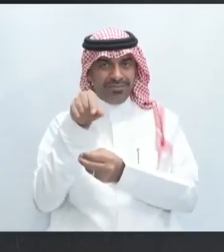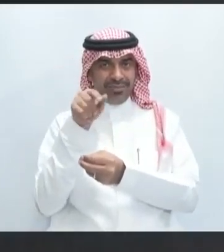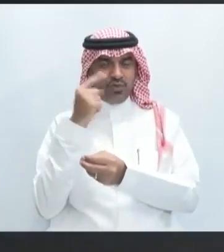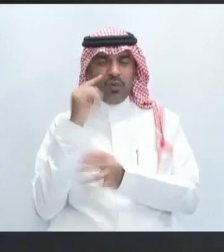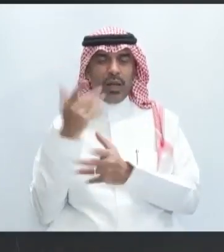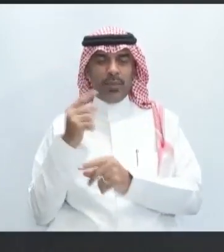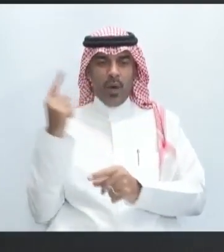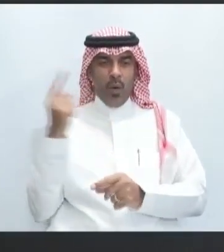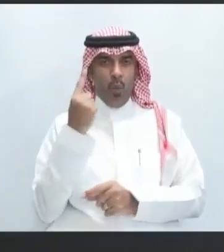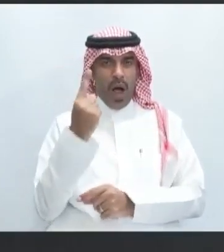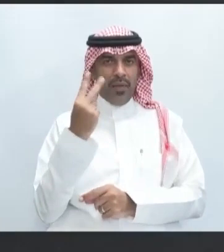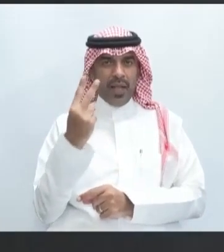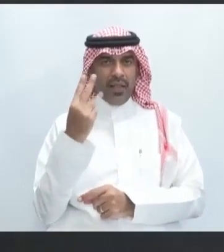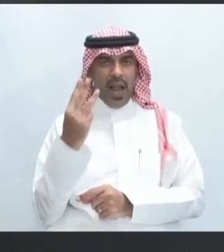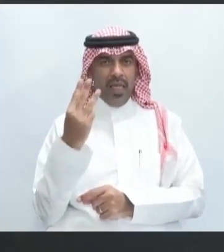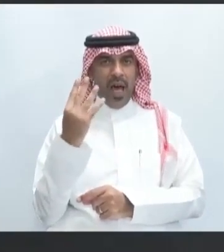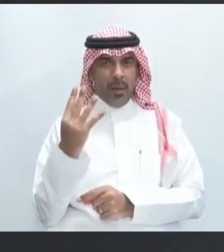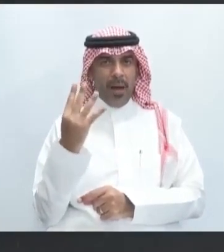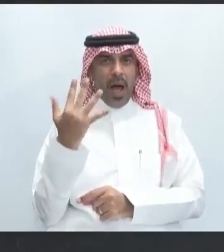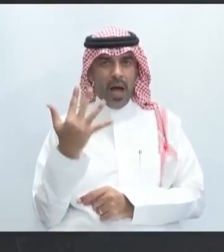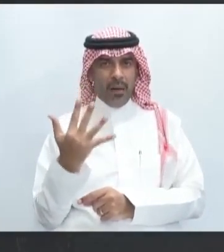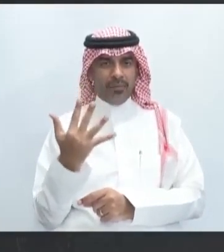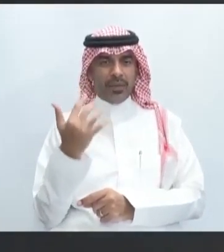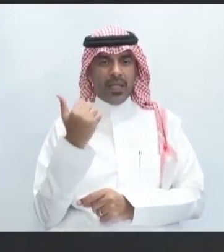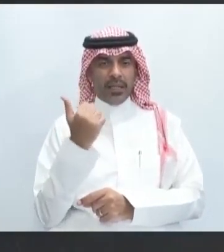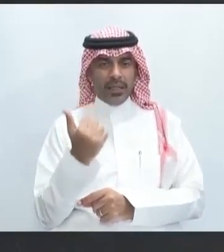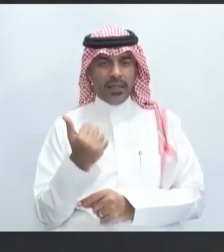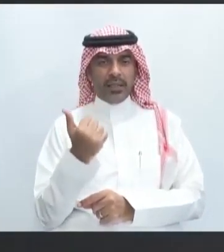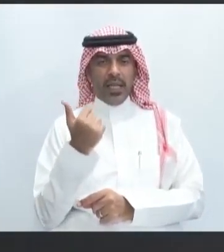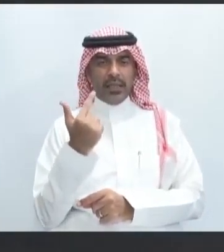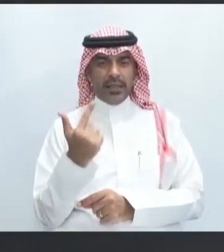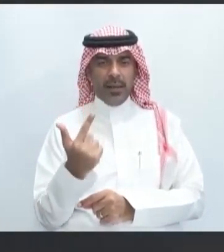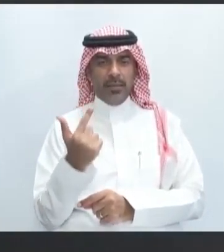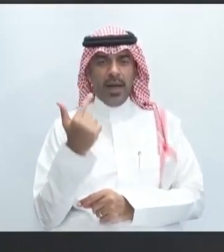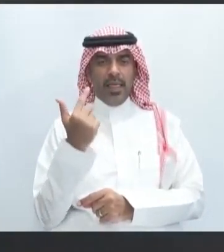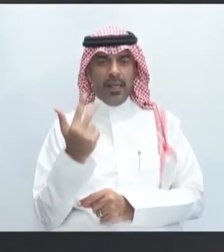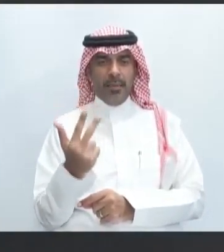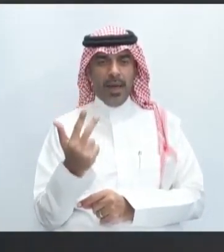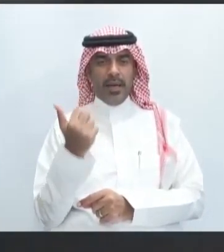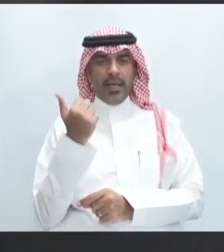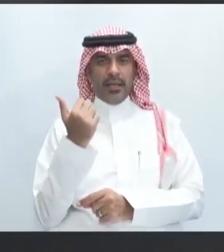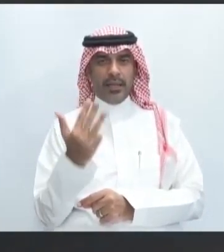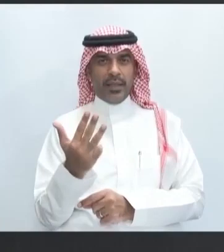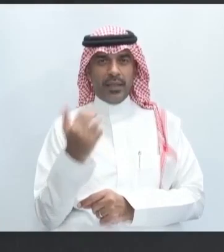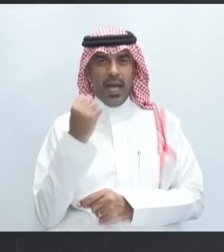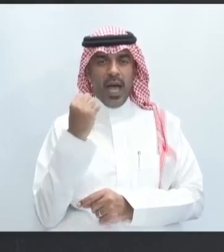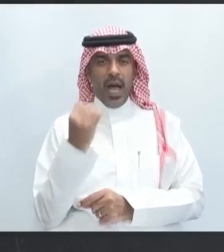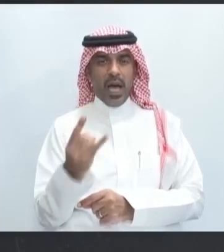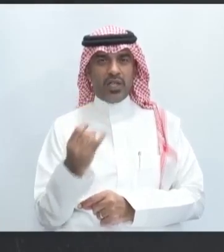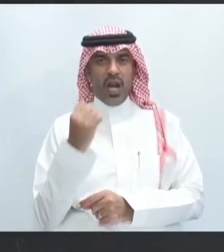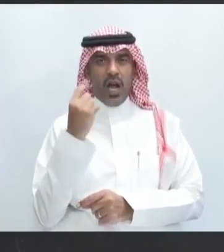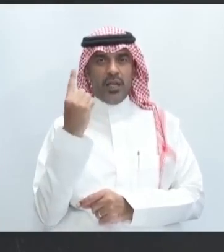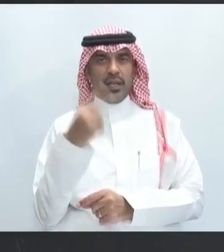واحد اثنان ثلاثه اربعه خمسه سته سبعه ثمانيه تسعه